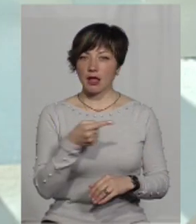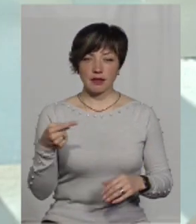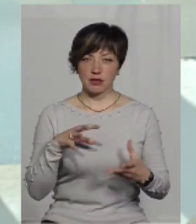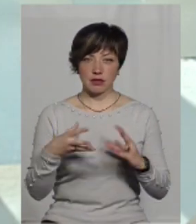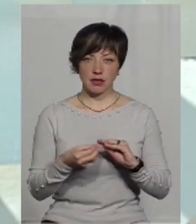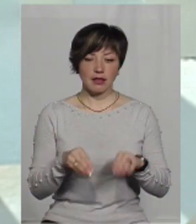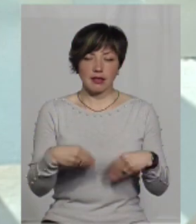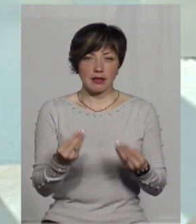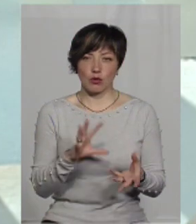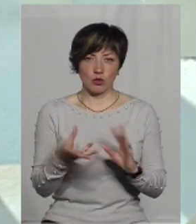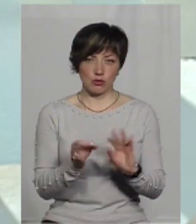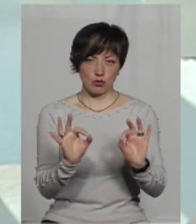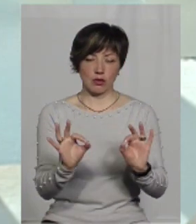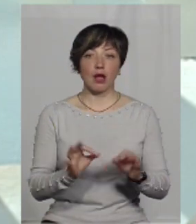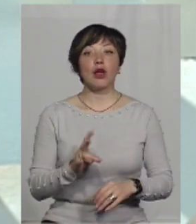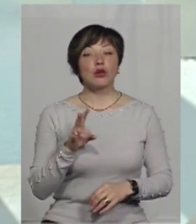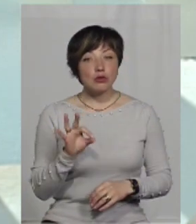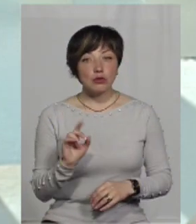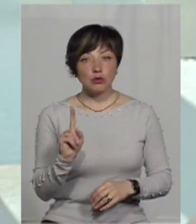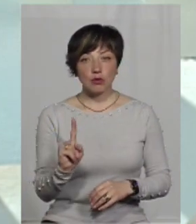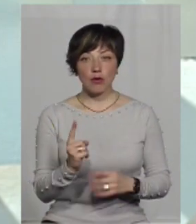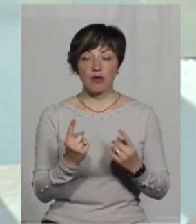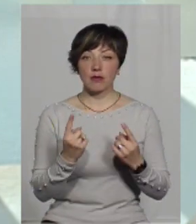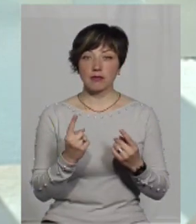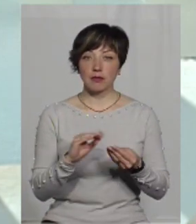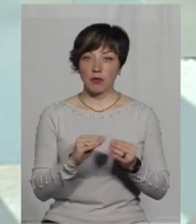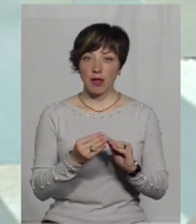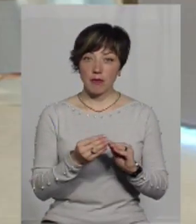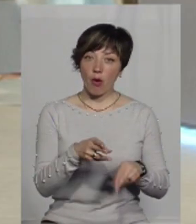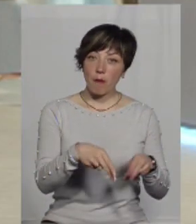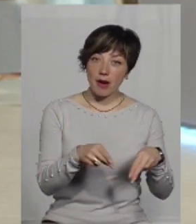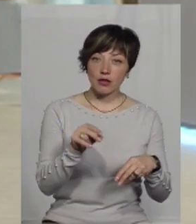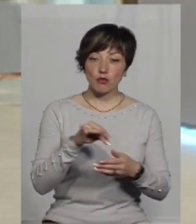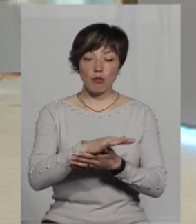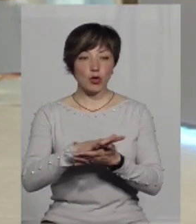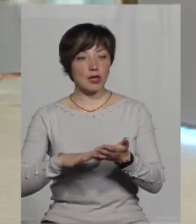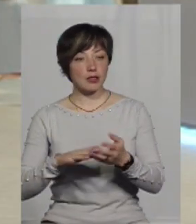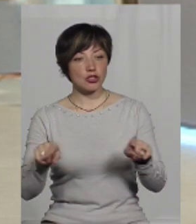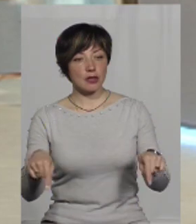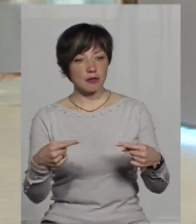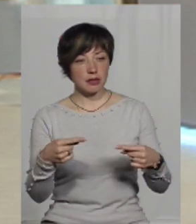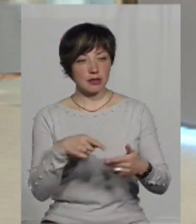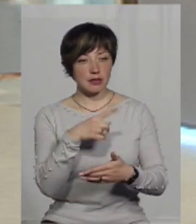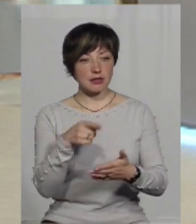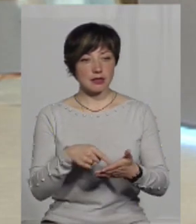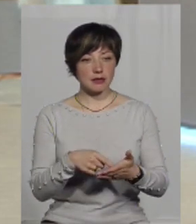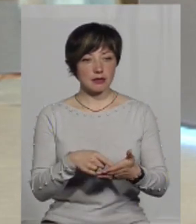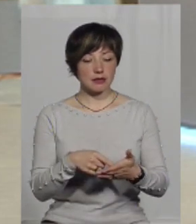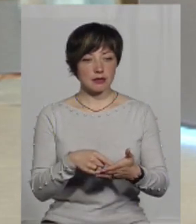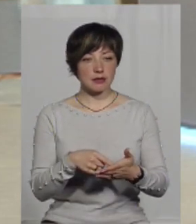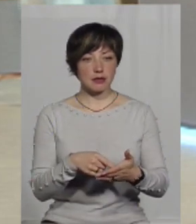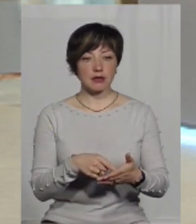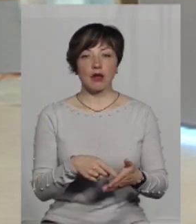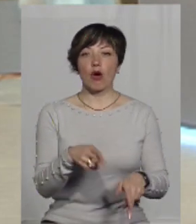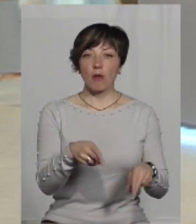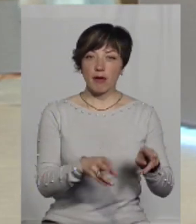результат, тобто не дало результату. Ну тут ще дуже велика... Тут проблема, вибачте, в операції чи в подальшій от реабілітації, ну, були... і заняттях? Операція